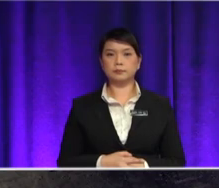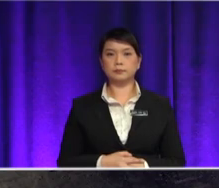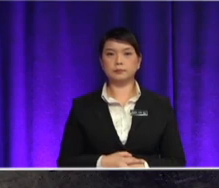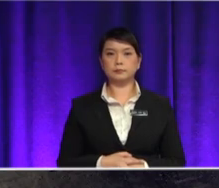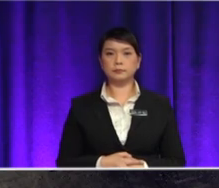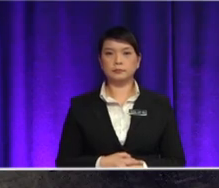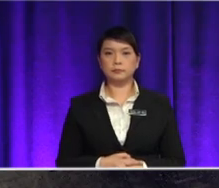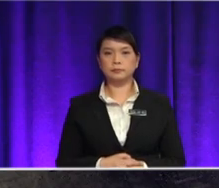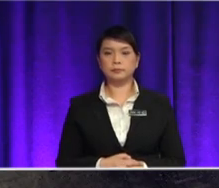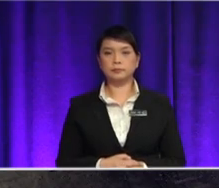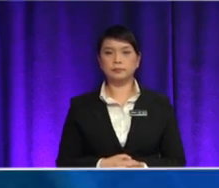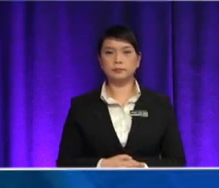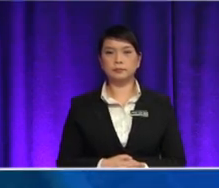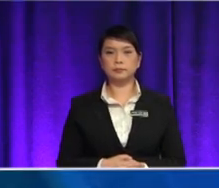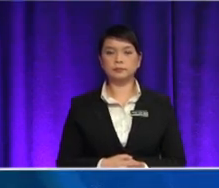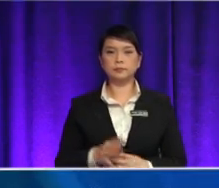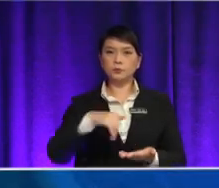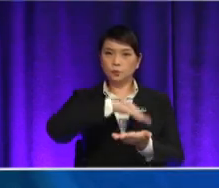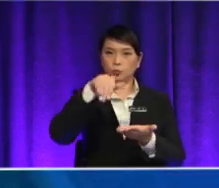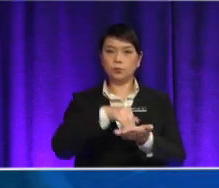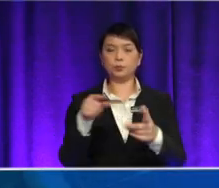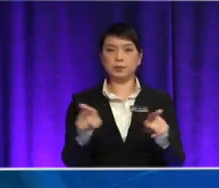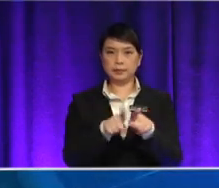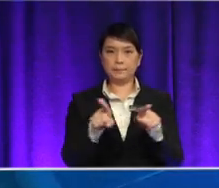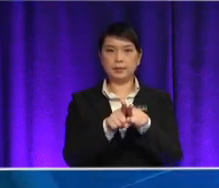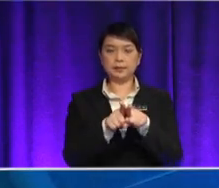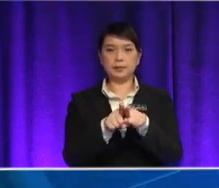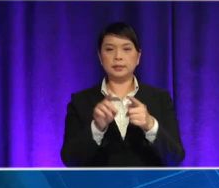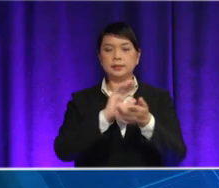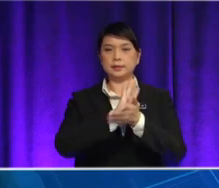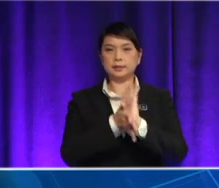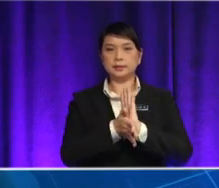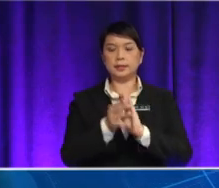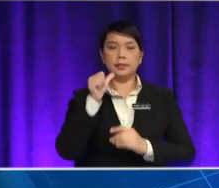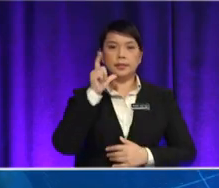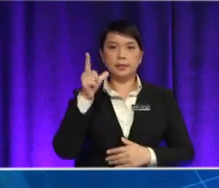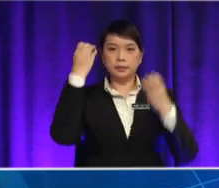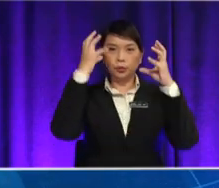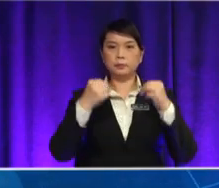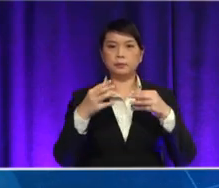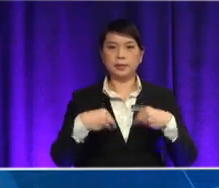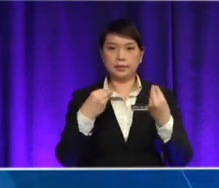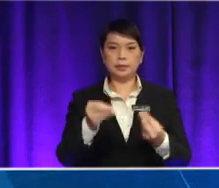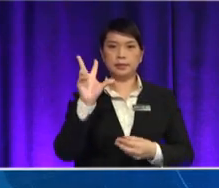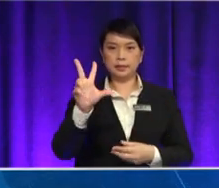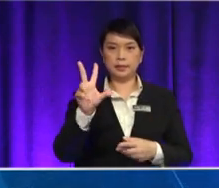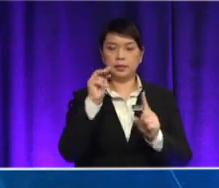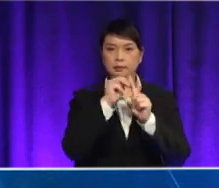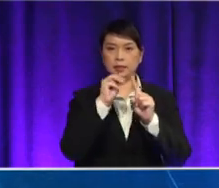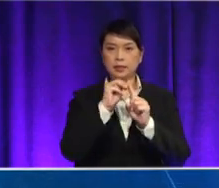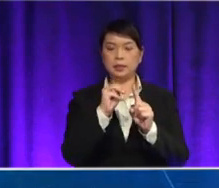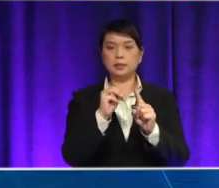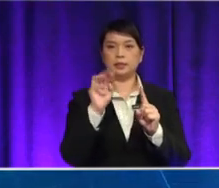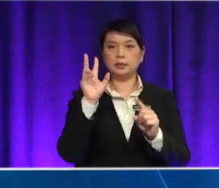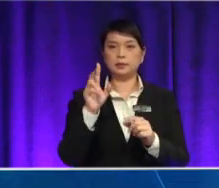30 yang itu. Semua sama, cikgu. Okey, jadi dekat Alia saya nak bagi 3 sebab dia cepat sikit tadi. Baik. Okey, yang